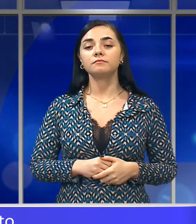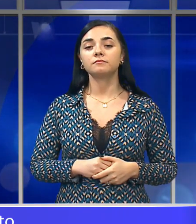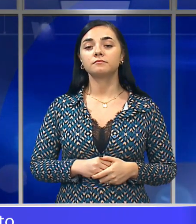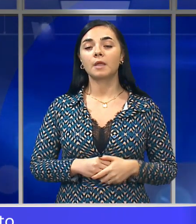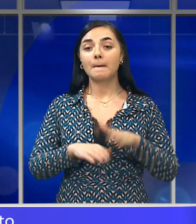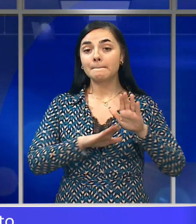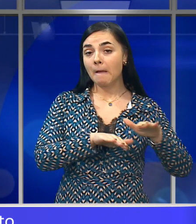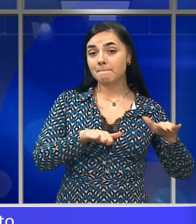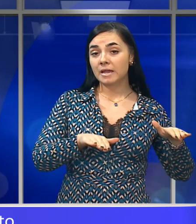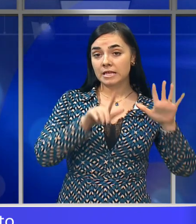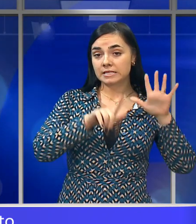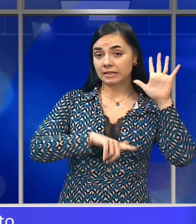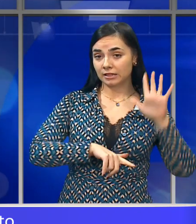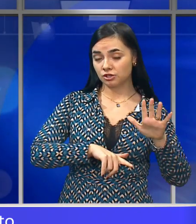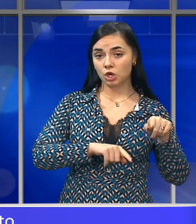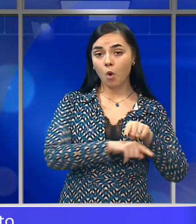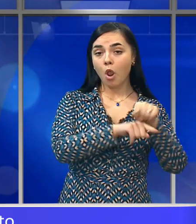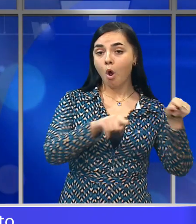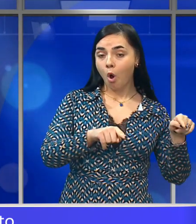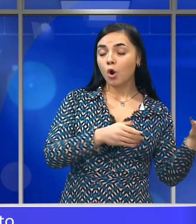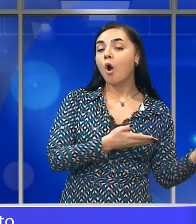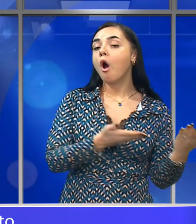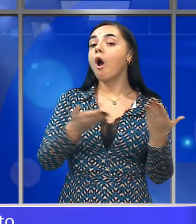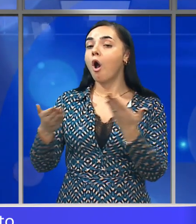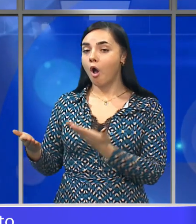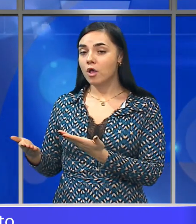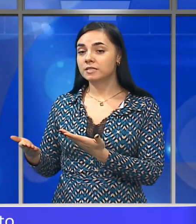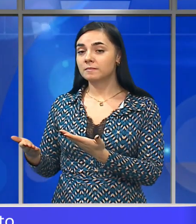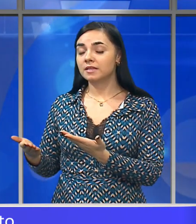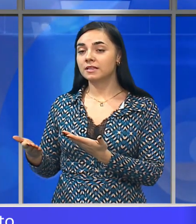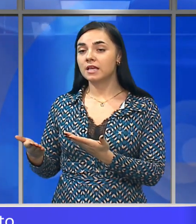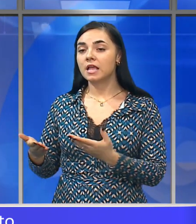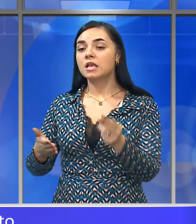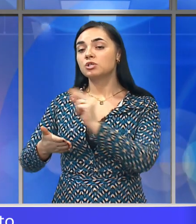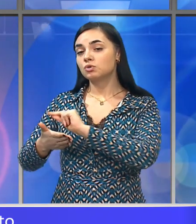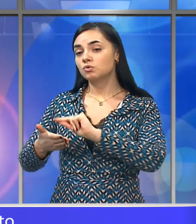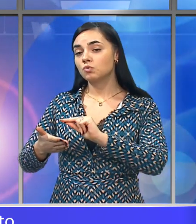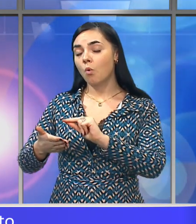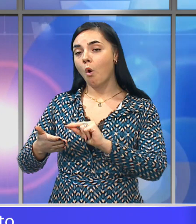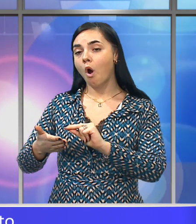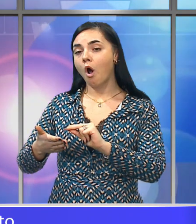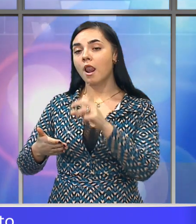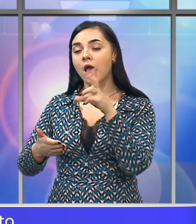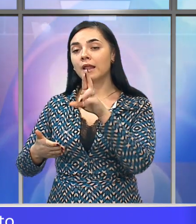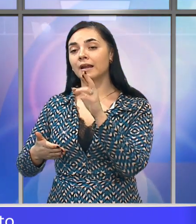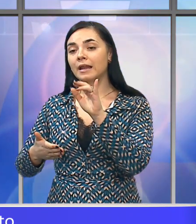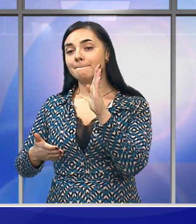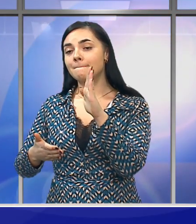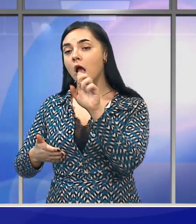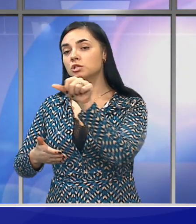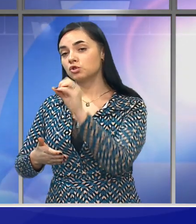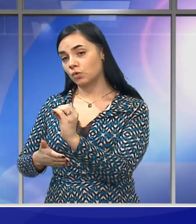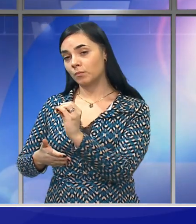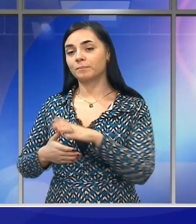75 bambini dell'asilo saranno ospitati nella scuola dell'infanzia di